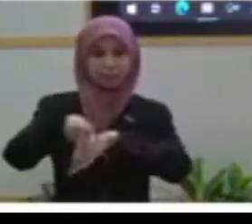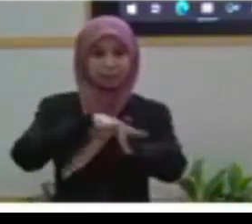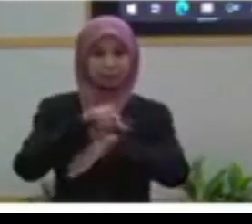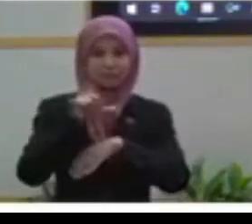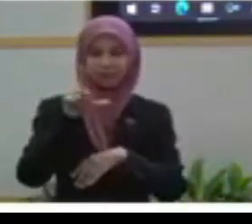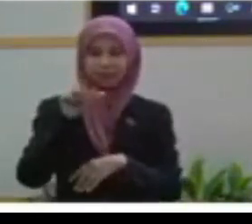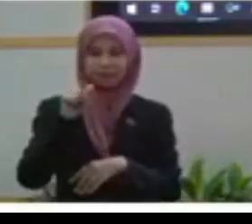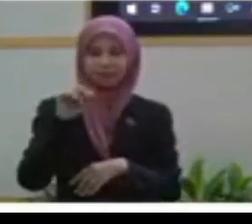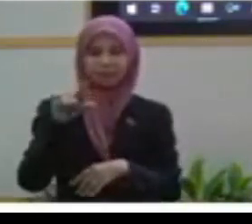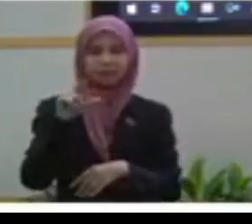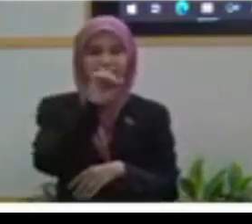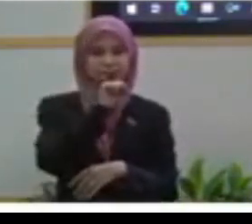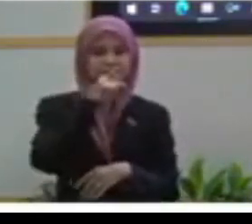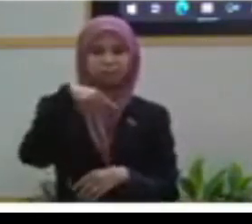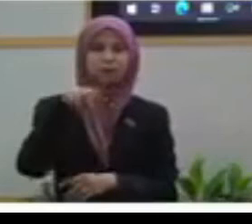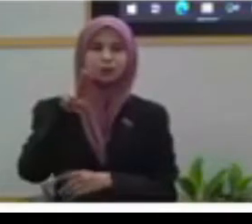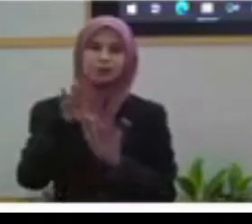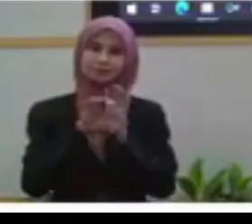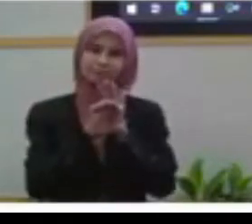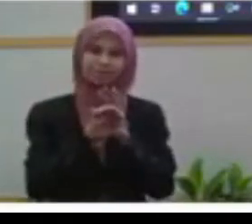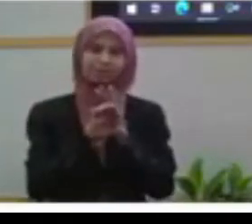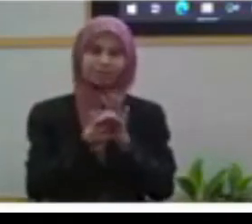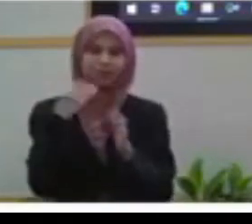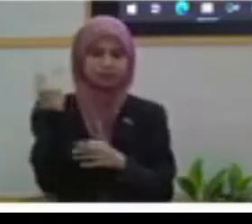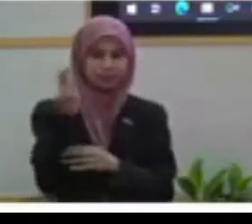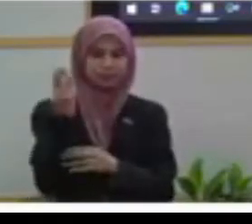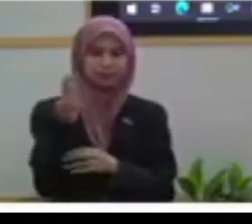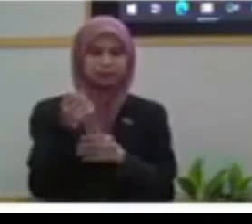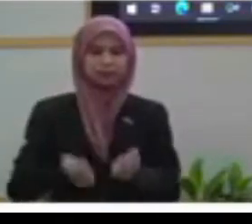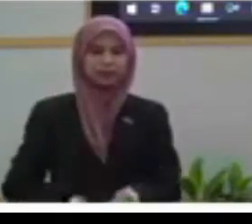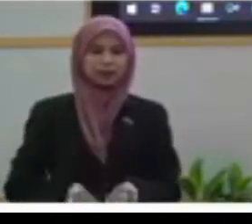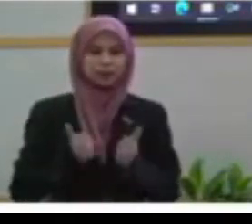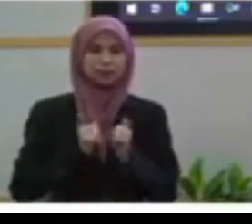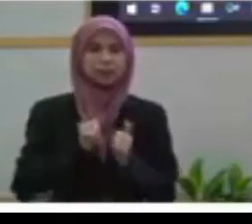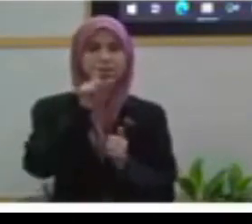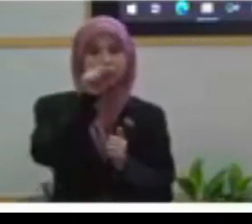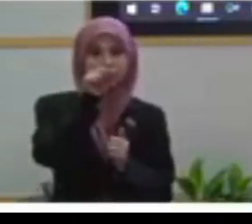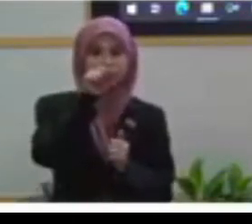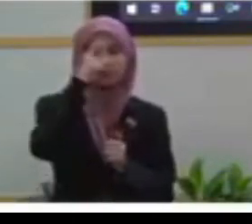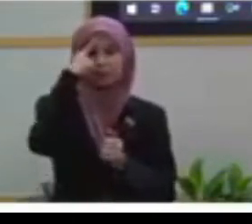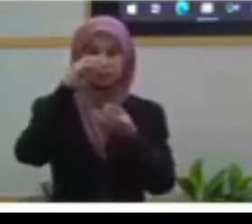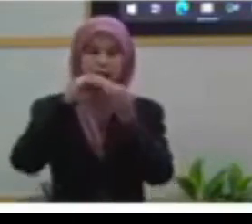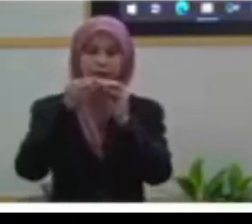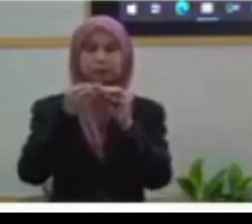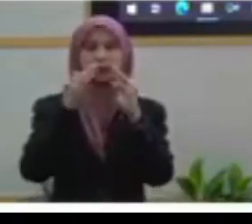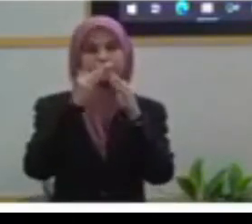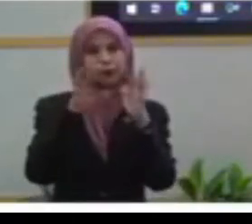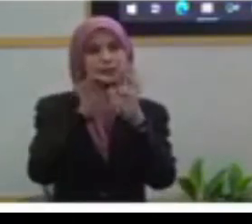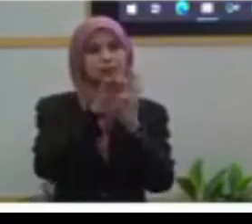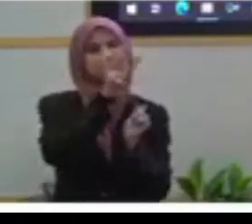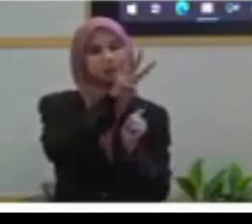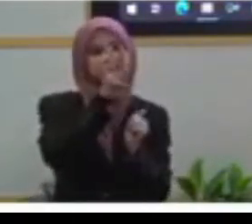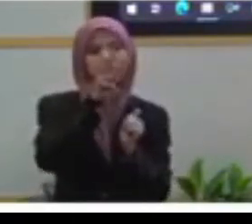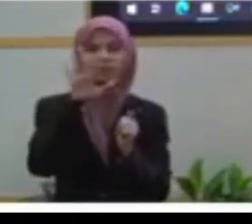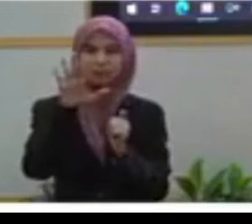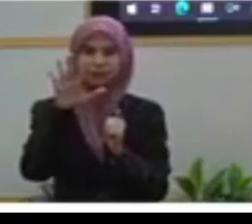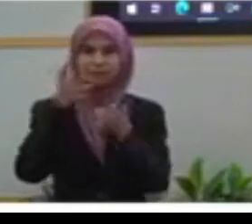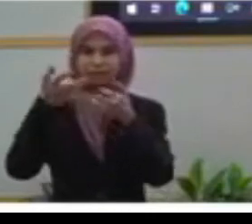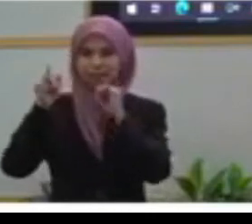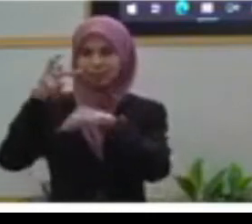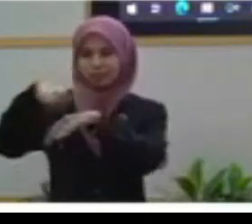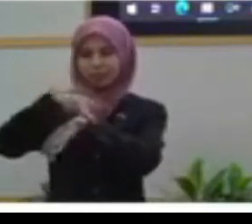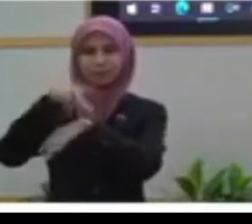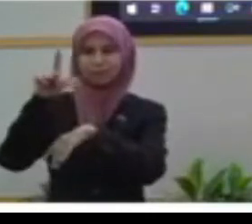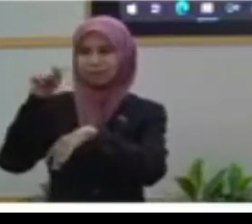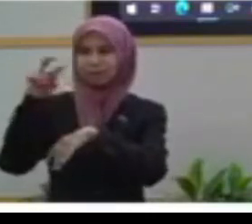Perai Utara. Selalunya alamat 1 ni untuk nombor rumah. 445 Jalan Padang Lalang.